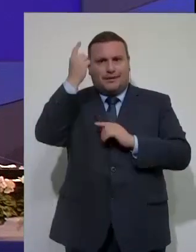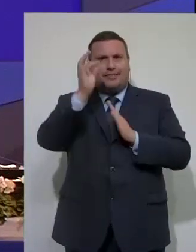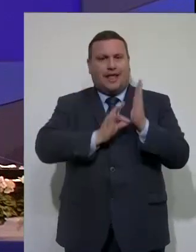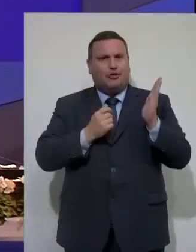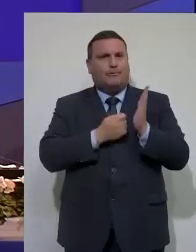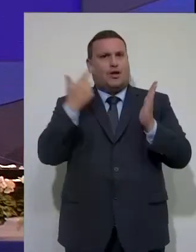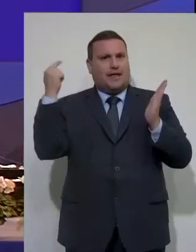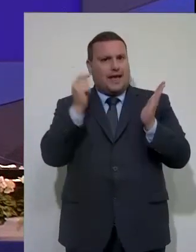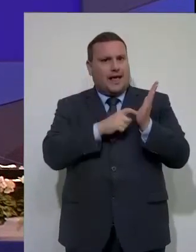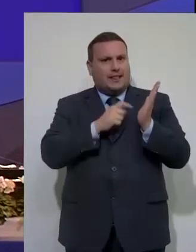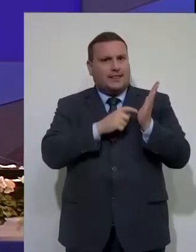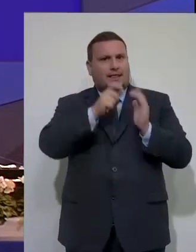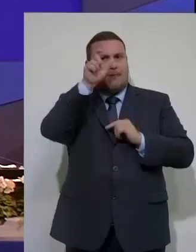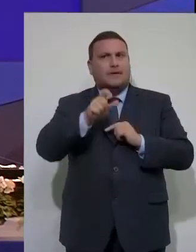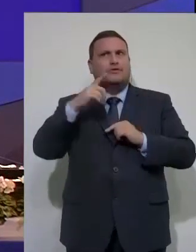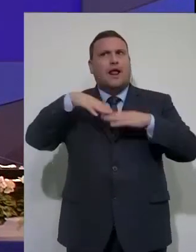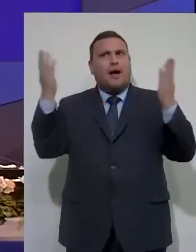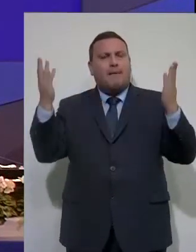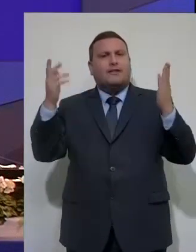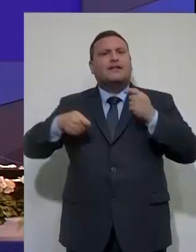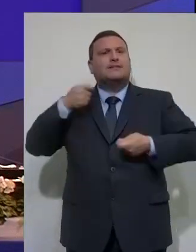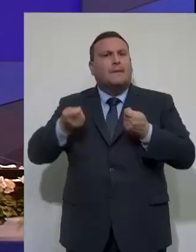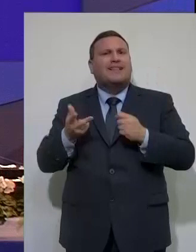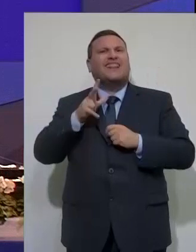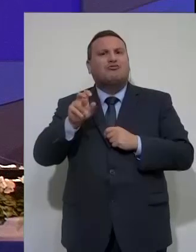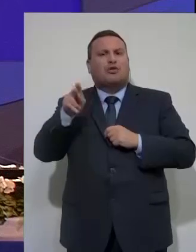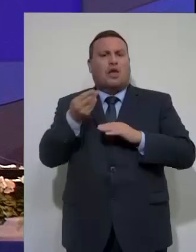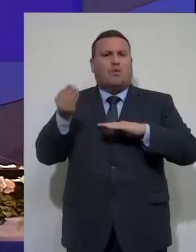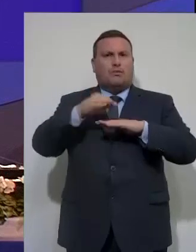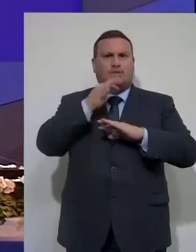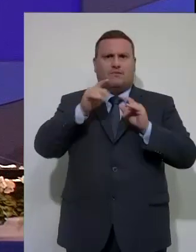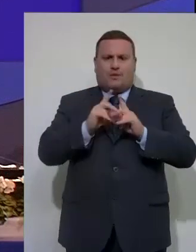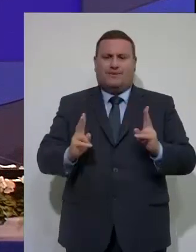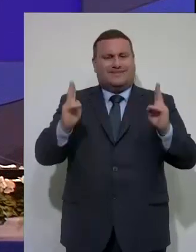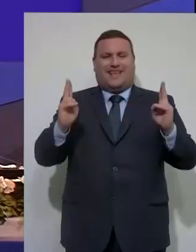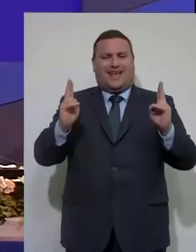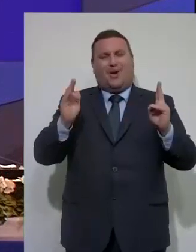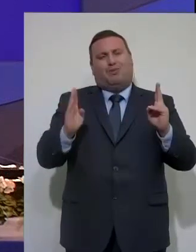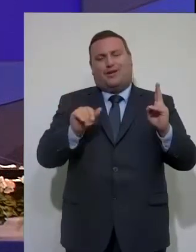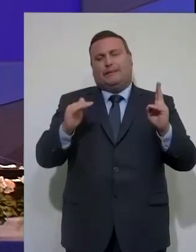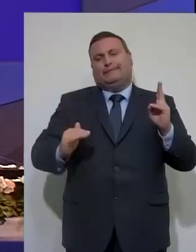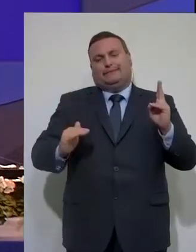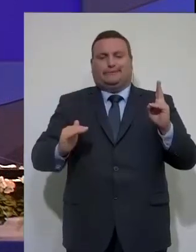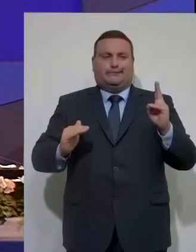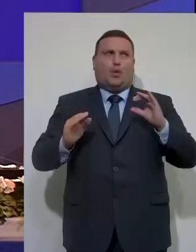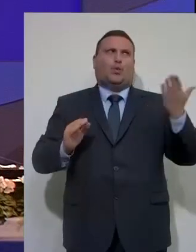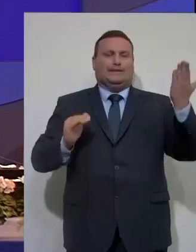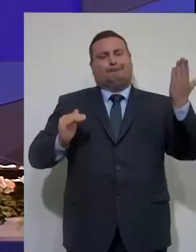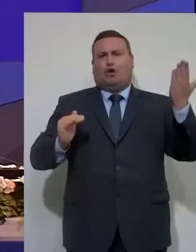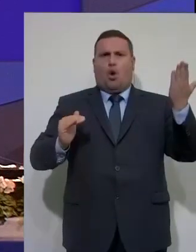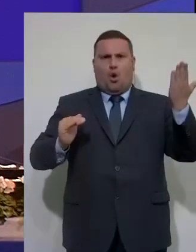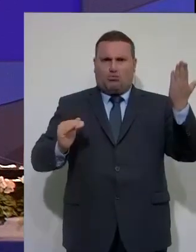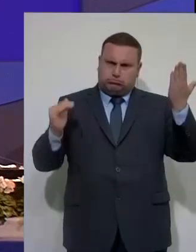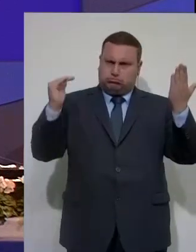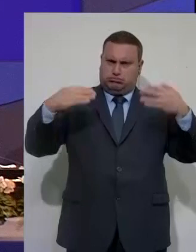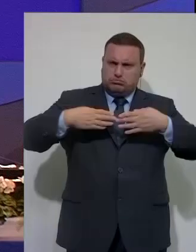come questo segmento sia non più un ripiego, non più un segmento di serie B, ma una scelta consapevole. È chiaro che